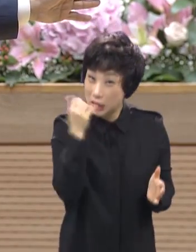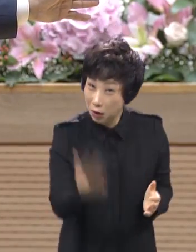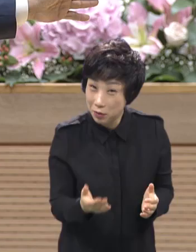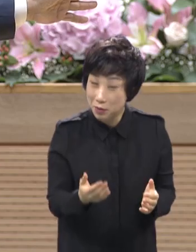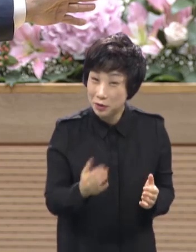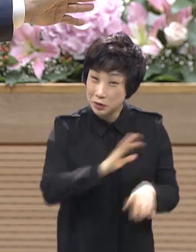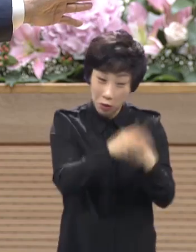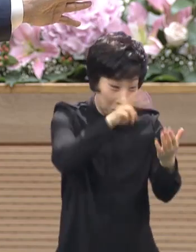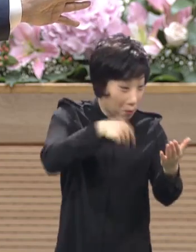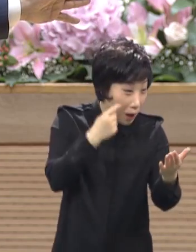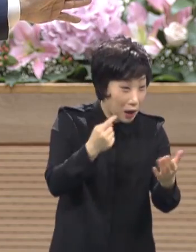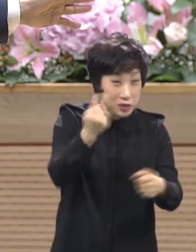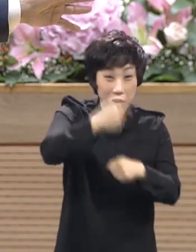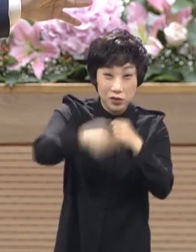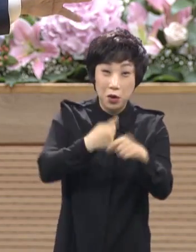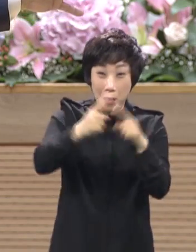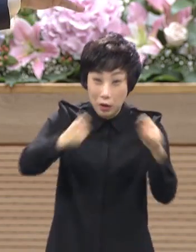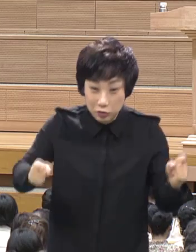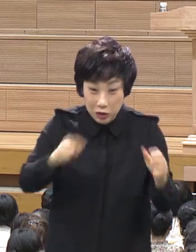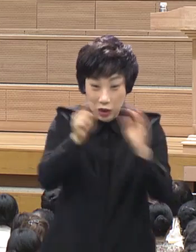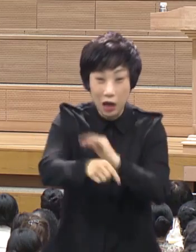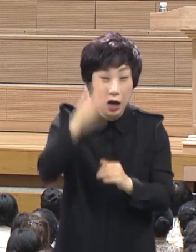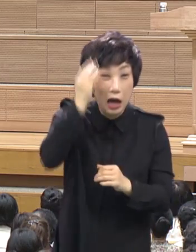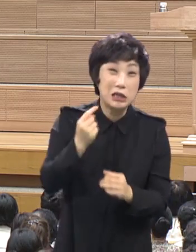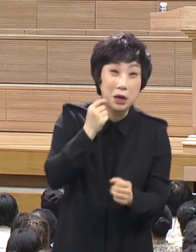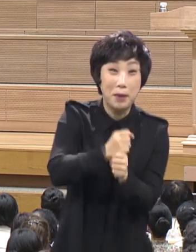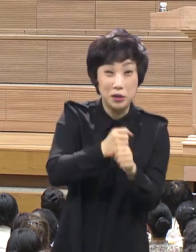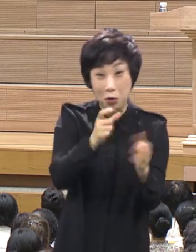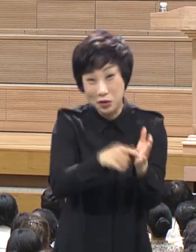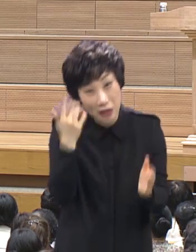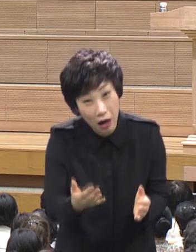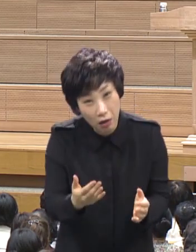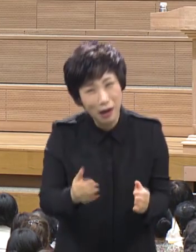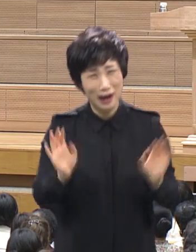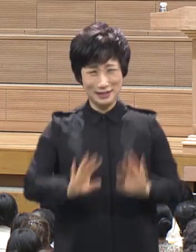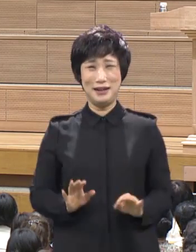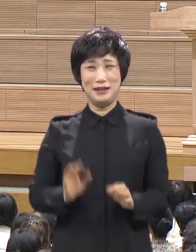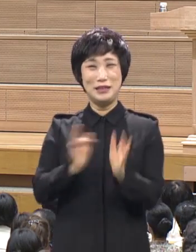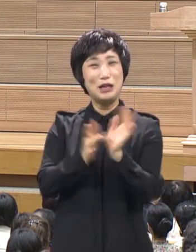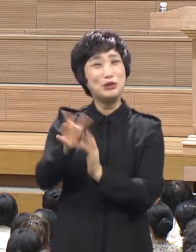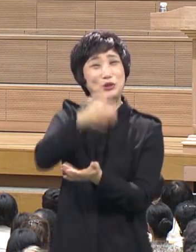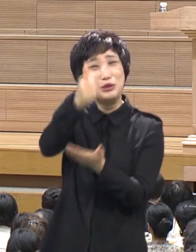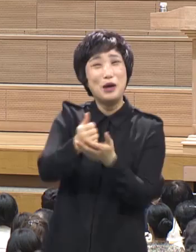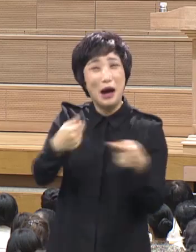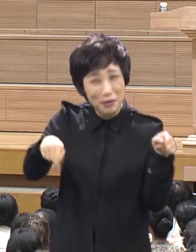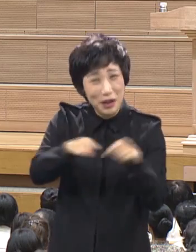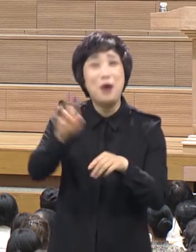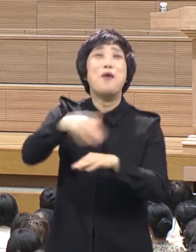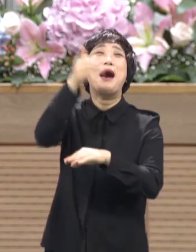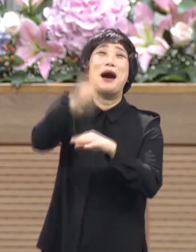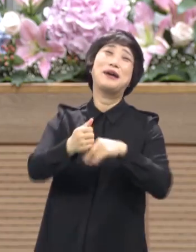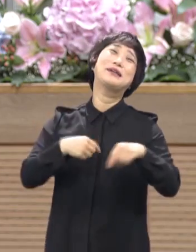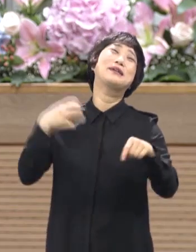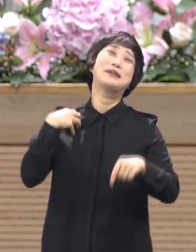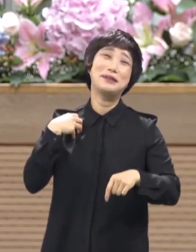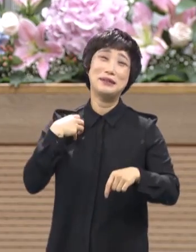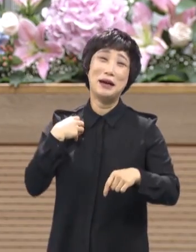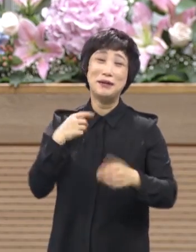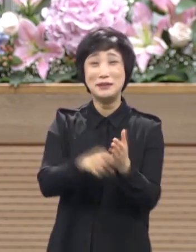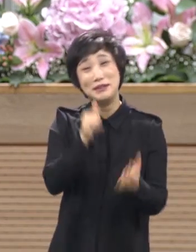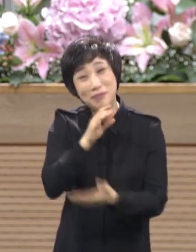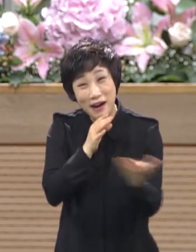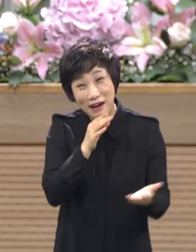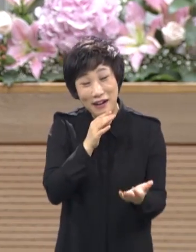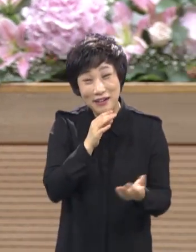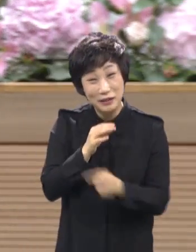간장 만든다겠어요? 천년 동안 그리스도와 더불어 왕노로 든다겠지? 언제 간장 만들고 담요 만든다고